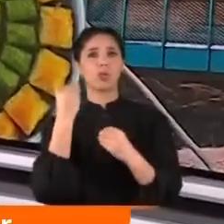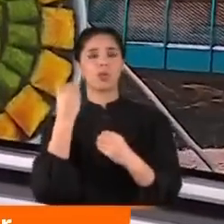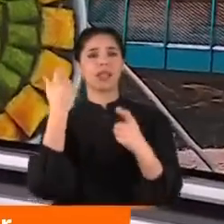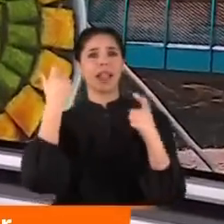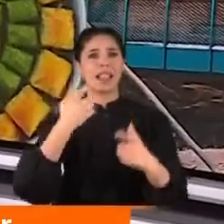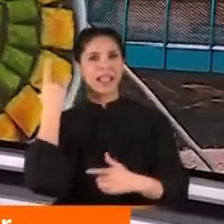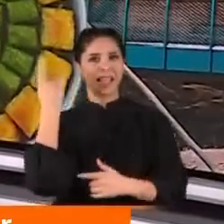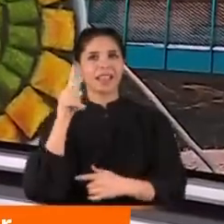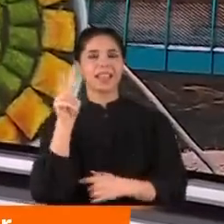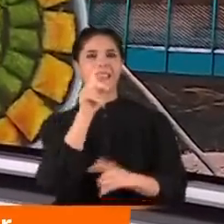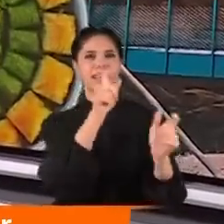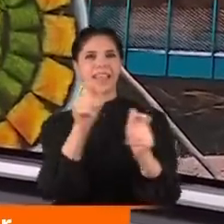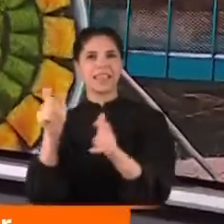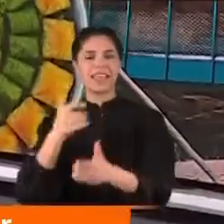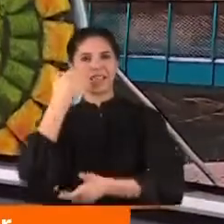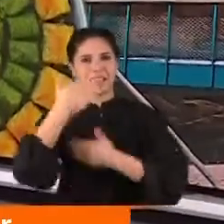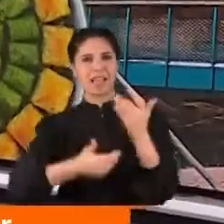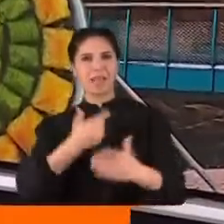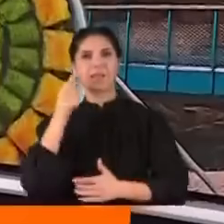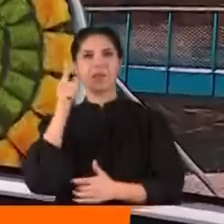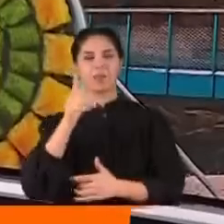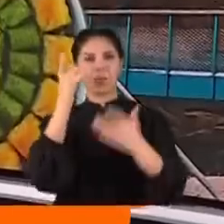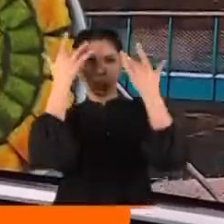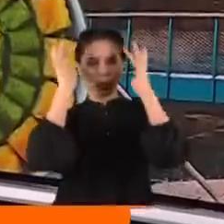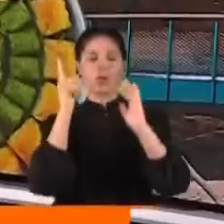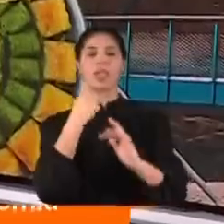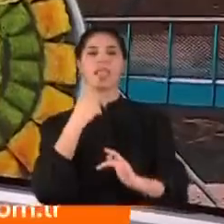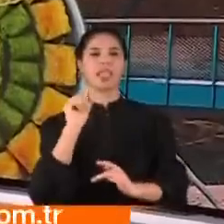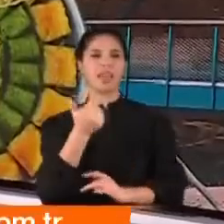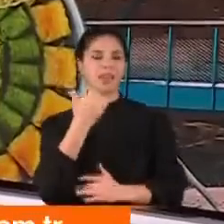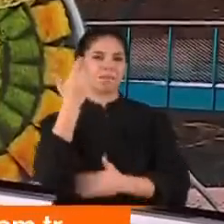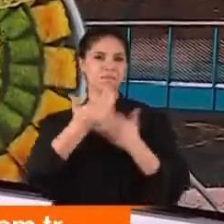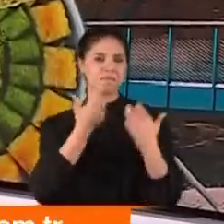kentimizden övgüyle bahsedildi. Kadim kültür kadar lezzetler de yer buldu tabii.